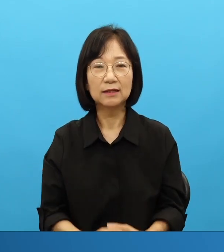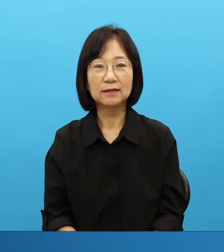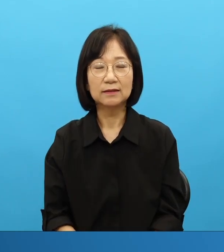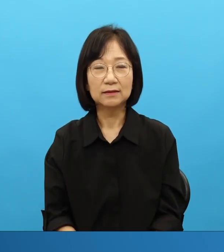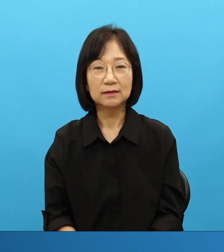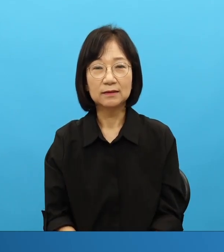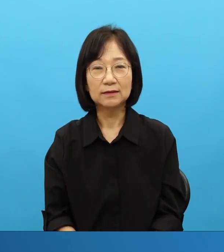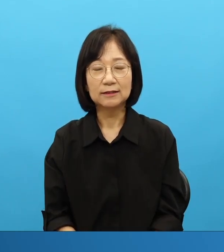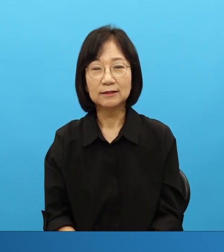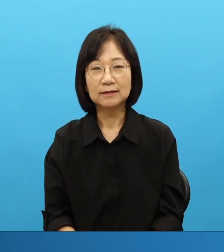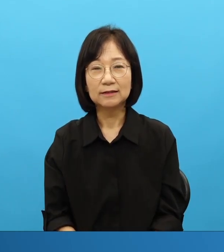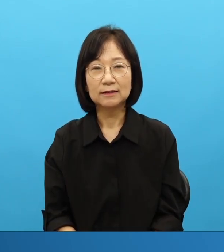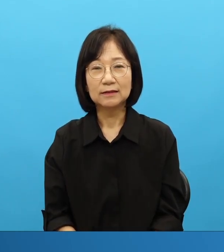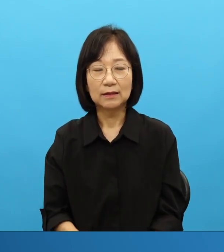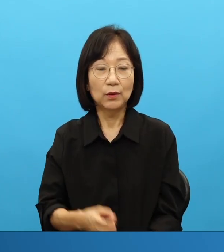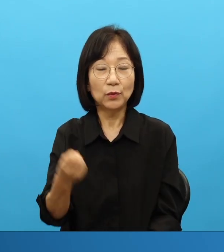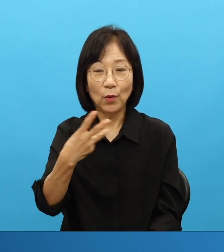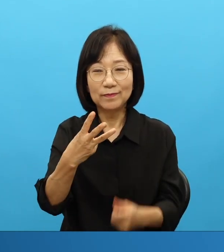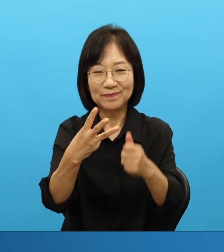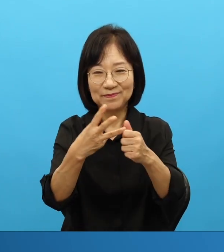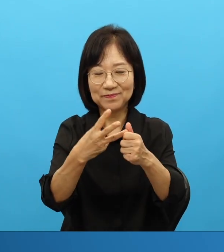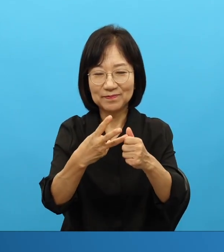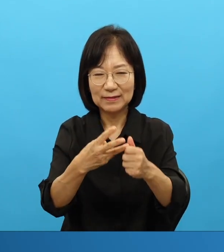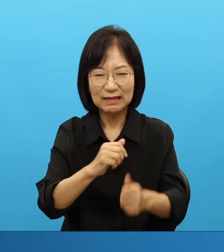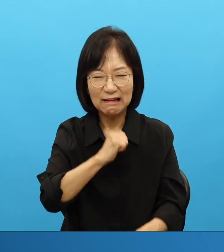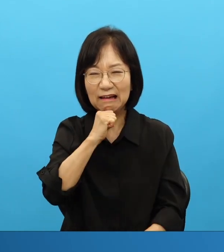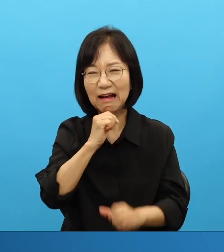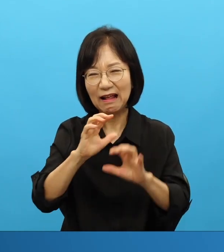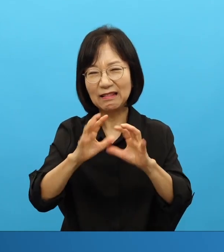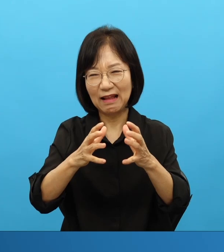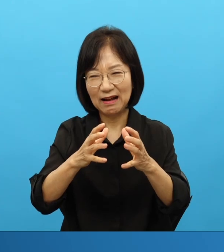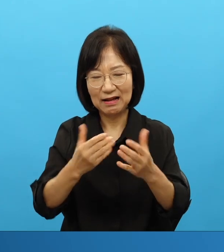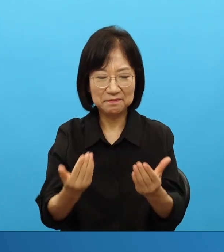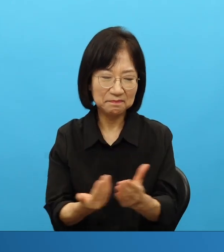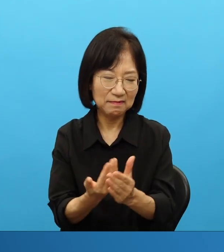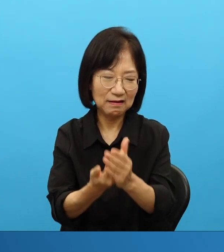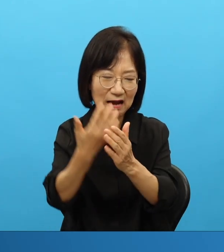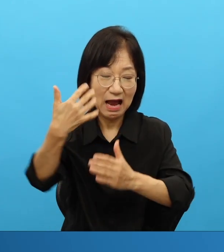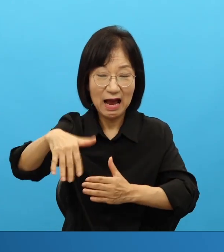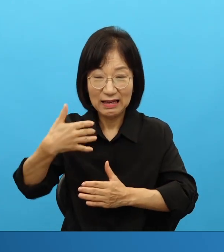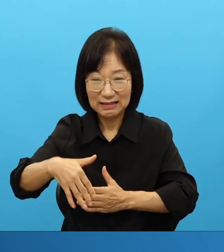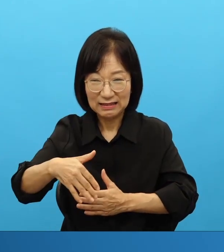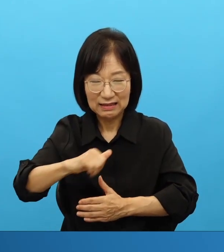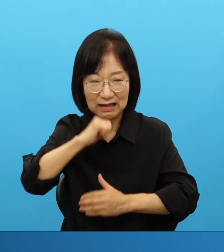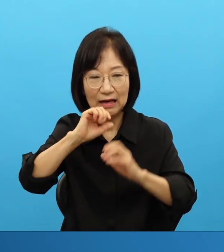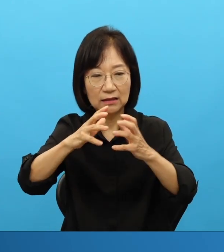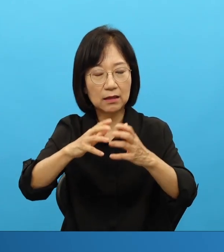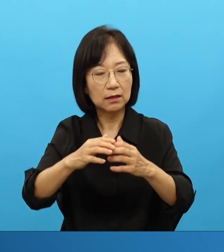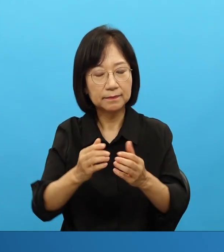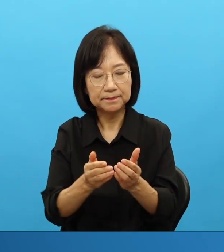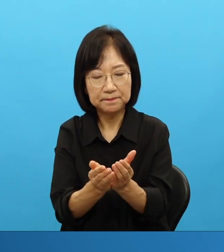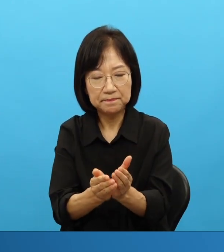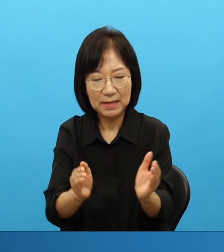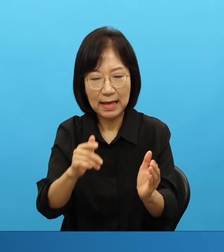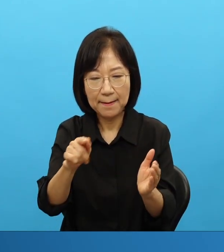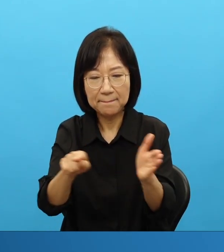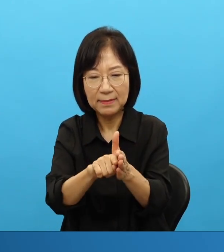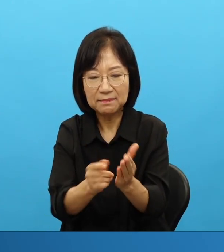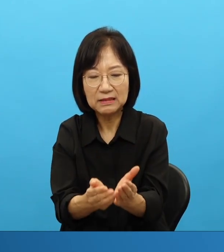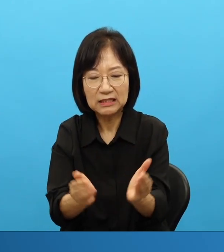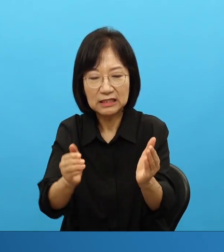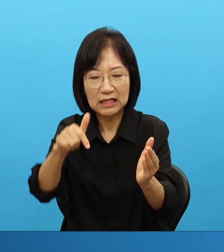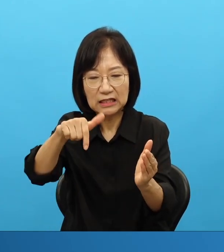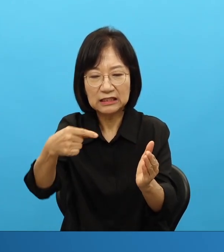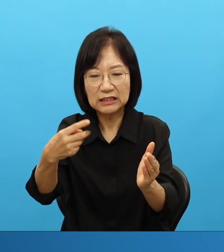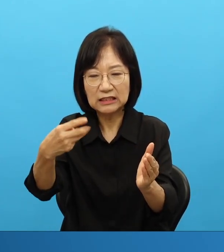약소국의 그릇을 바꿔야 돼요. And we also need to change the vessel of the failing nations, the very weak